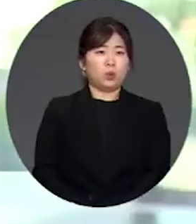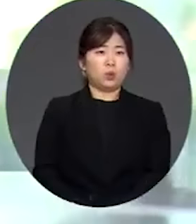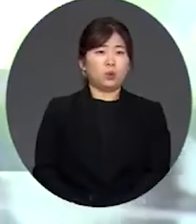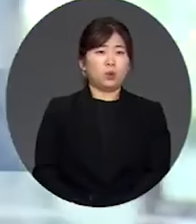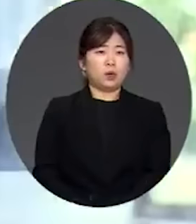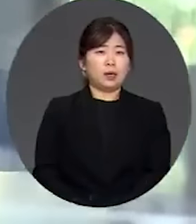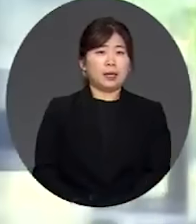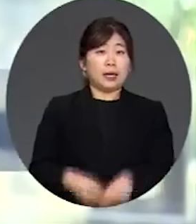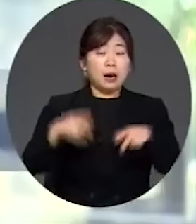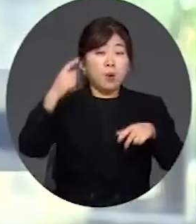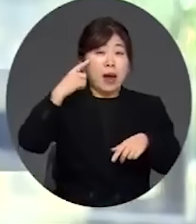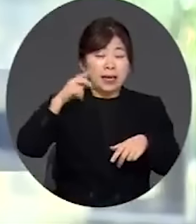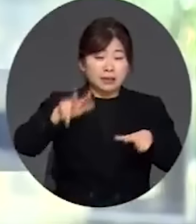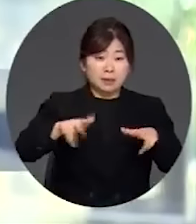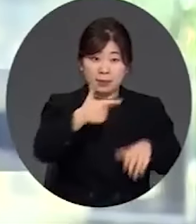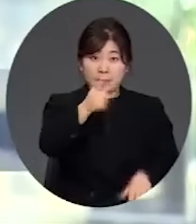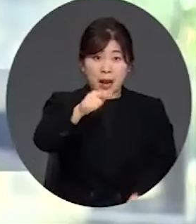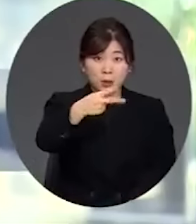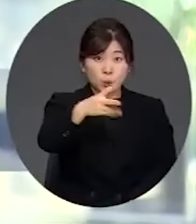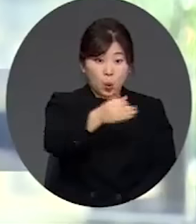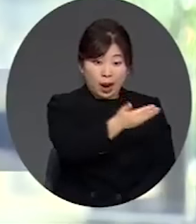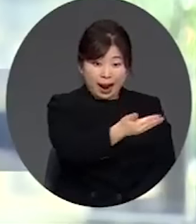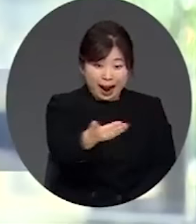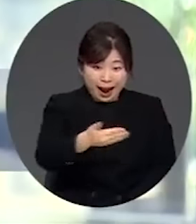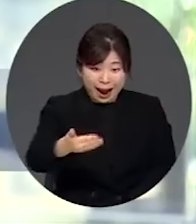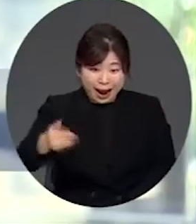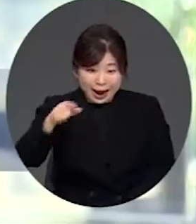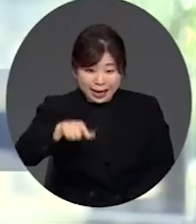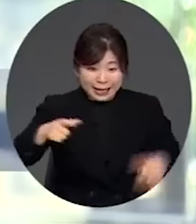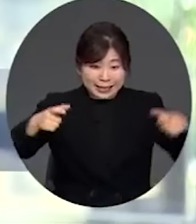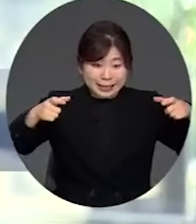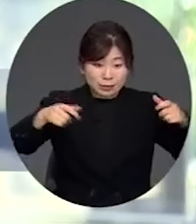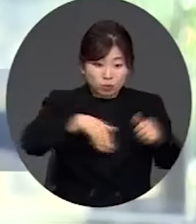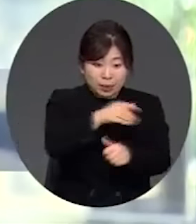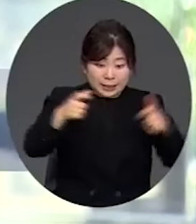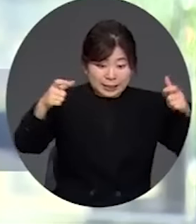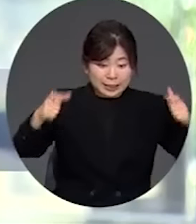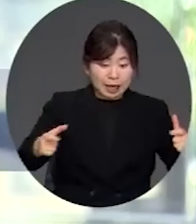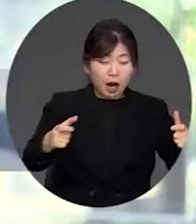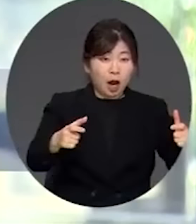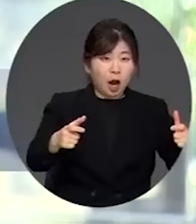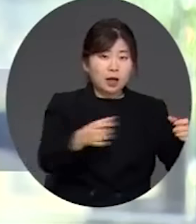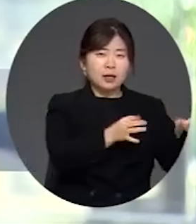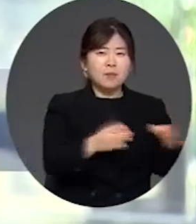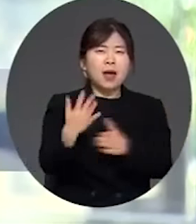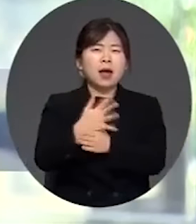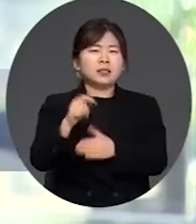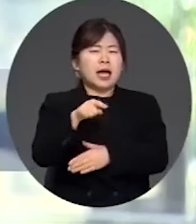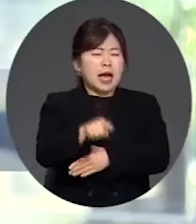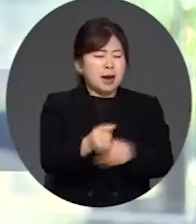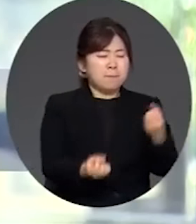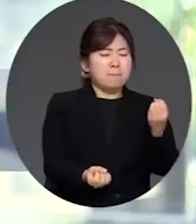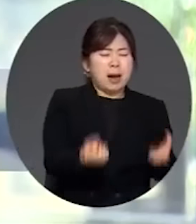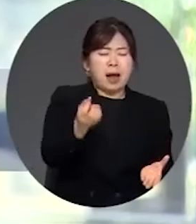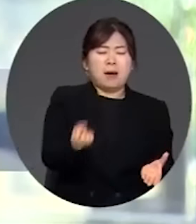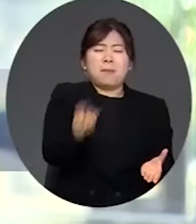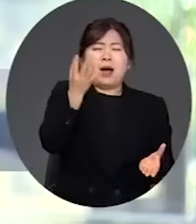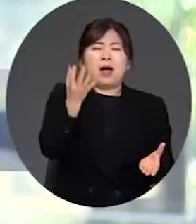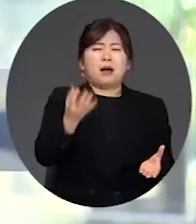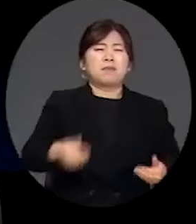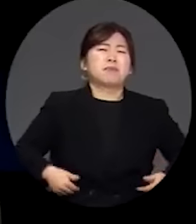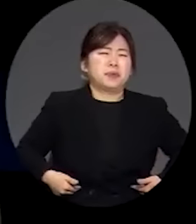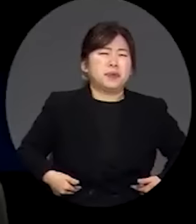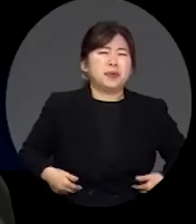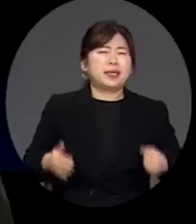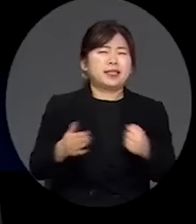요입니다 거기에 뭔가 새로운 가능성의 단추를 못 만들면 총선이 싶겠냐 나라 걱정하는 마음으로 좀 결단해